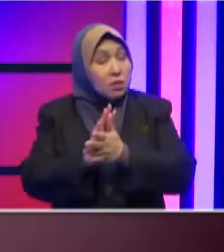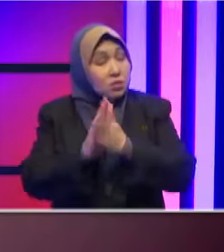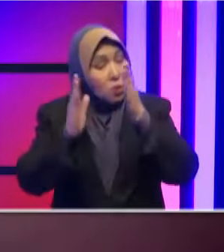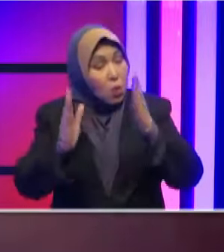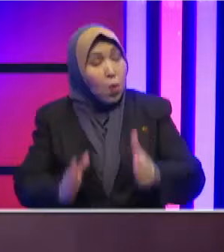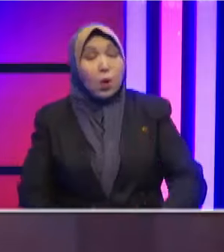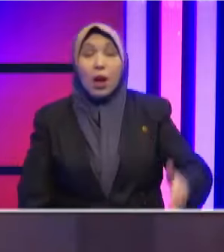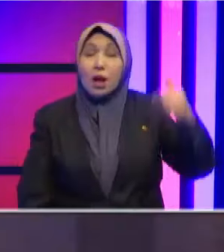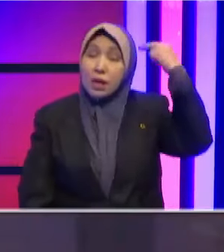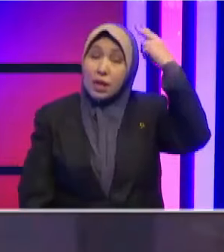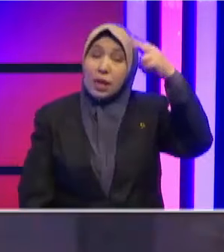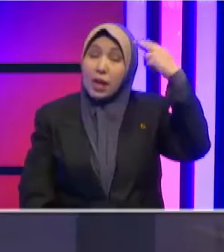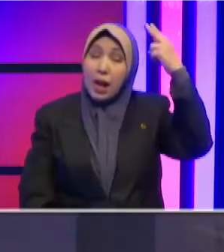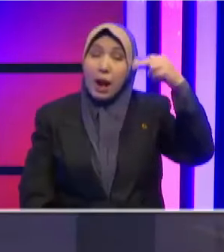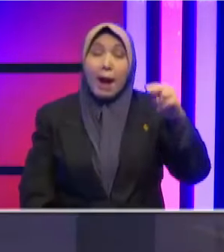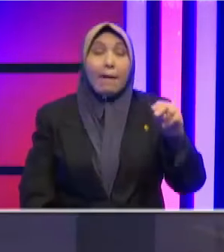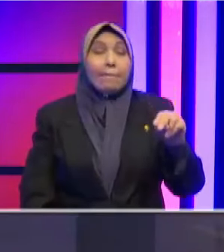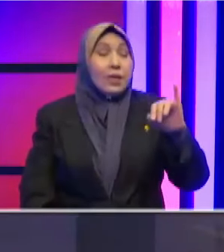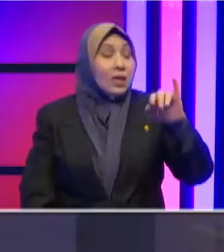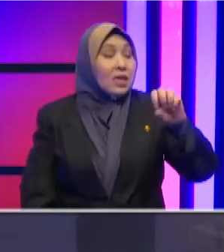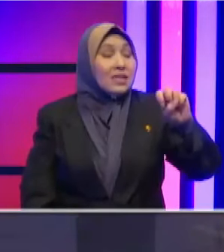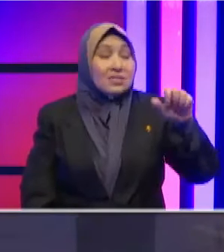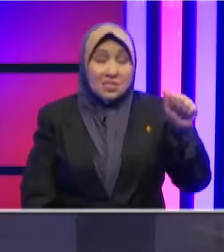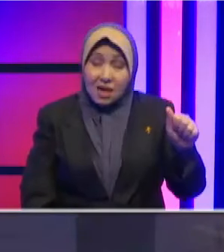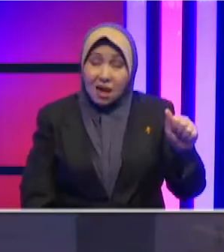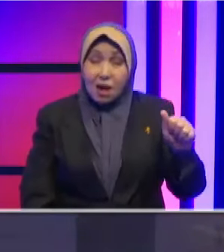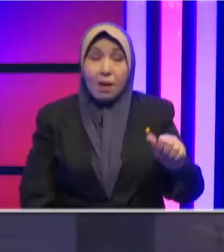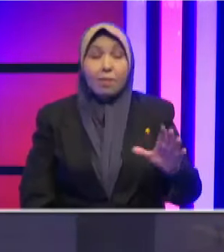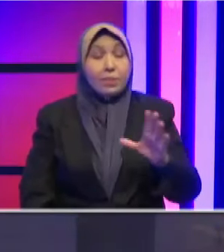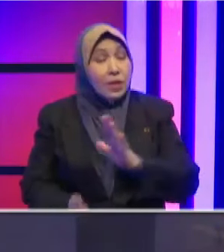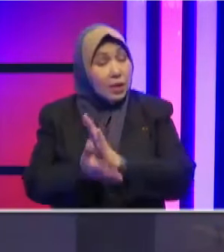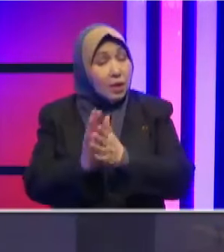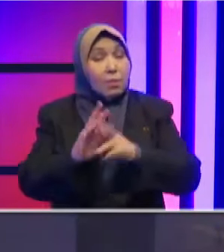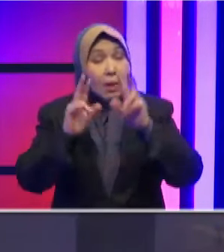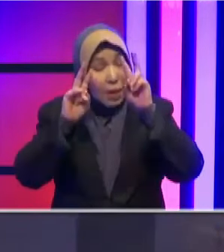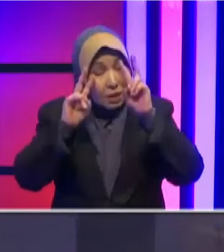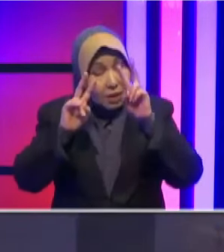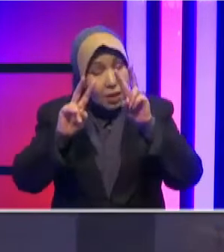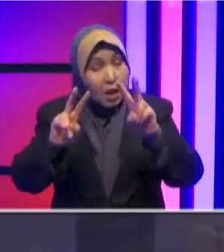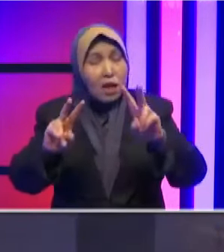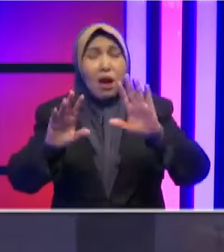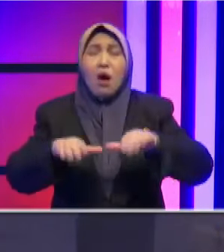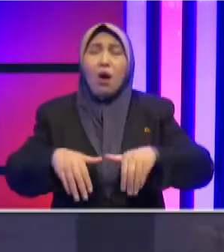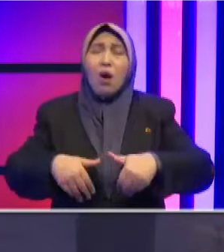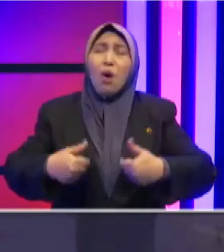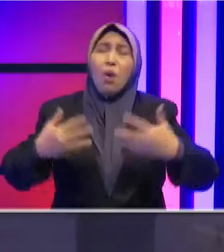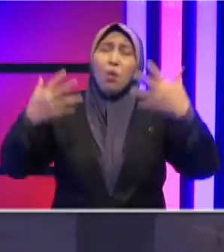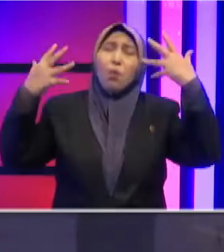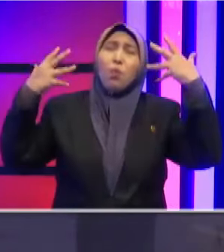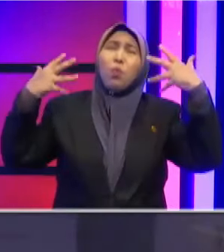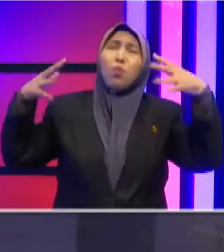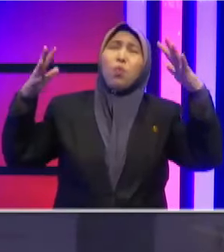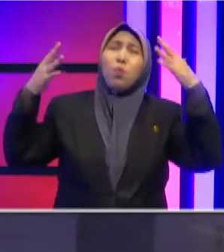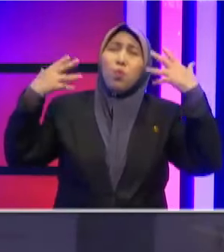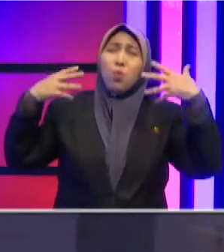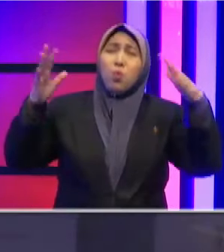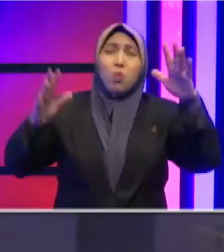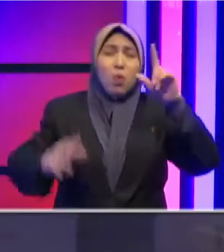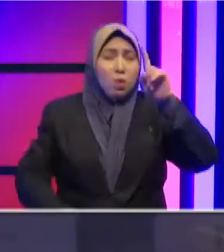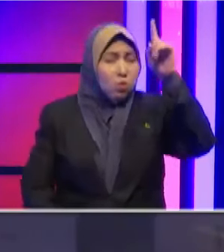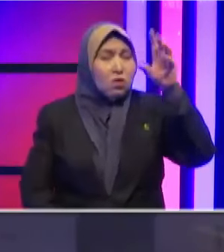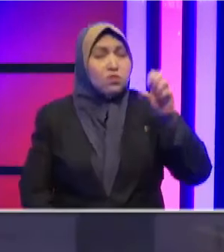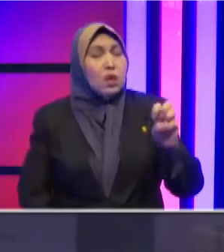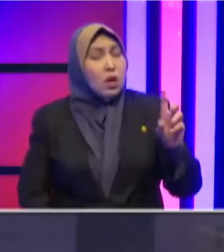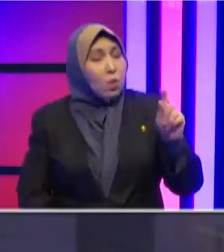seorang nabi yaitu Nabi yang Insyaallah Islam itu perhatikan betapa hebatnya kekuasaan Allah Subhanahu Wa